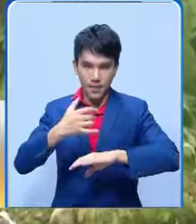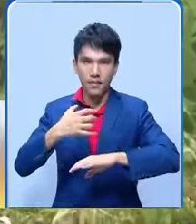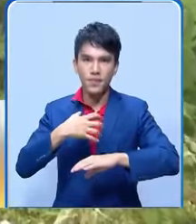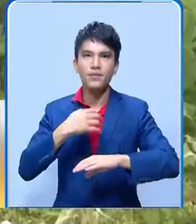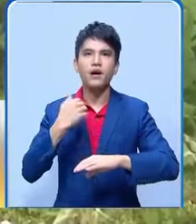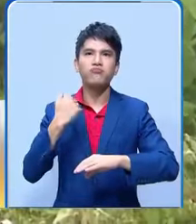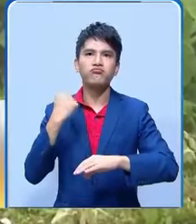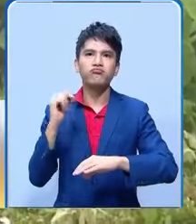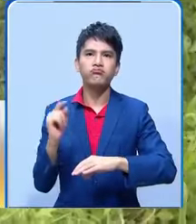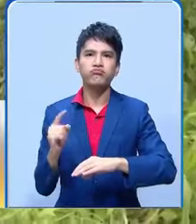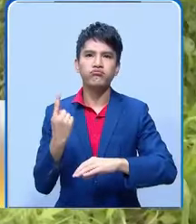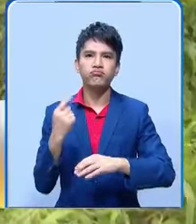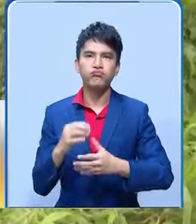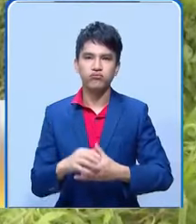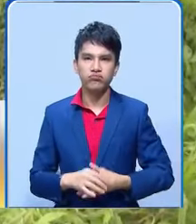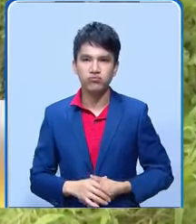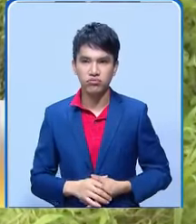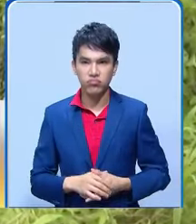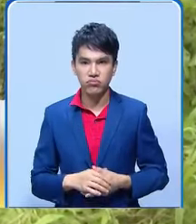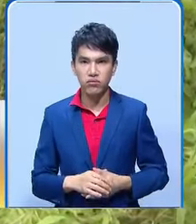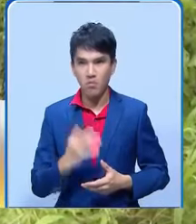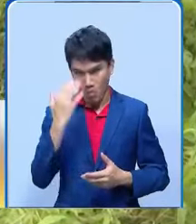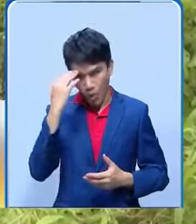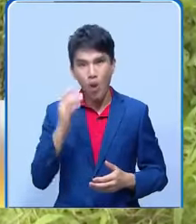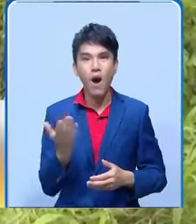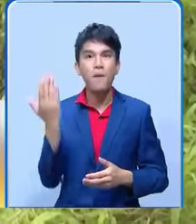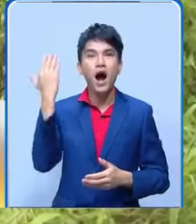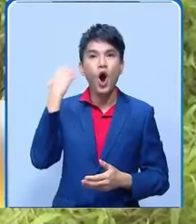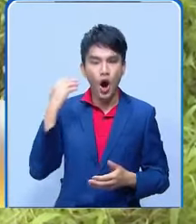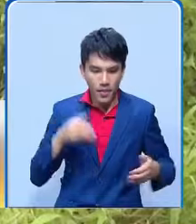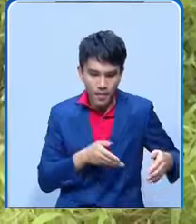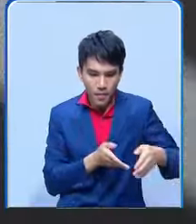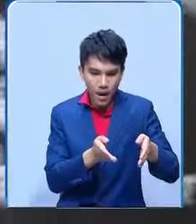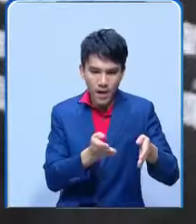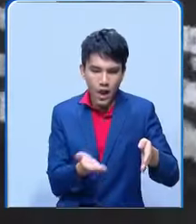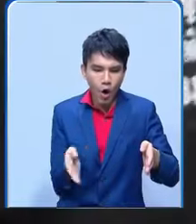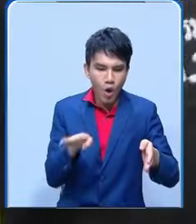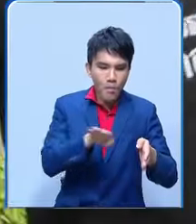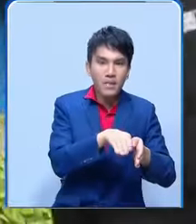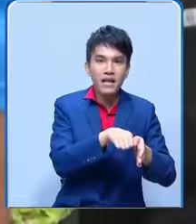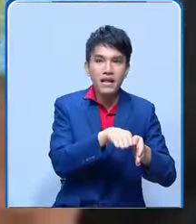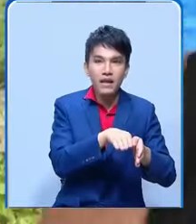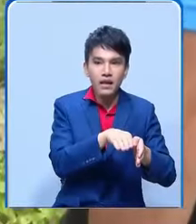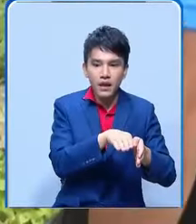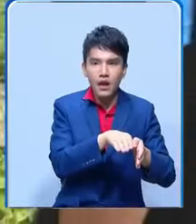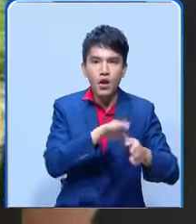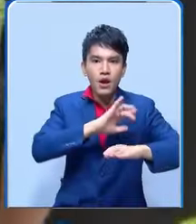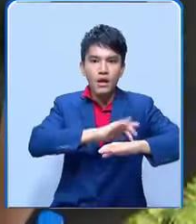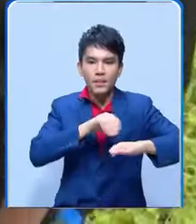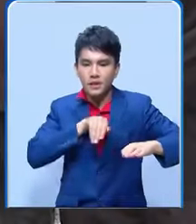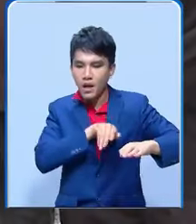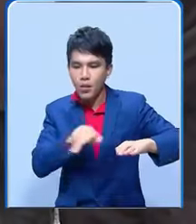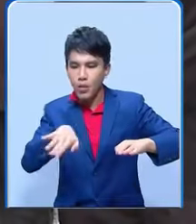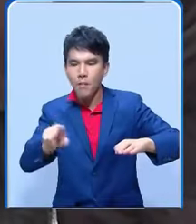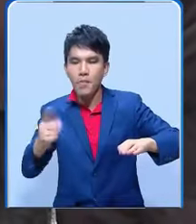างขึ้นมาใหม่เพื่อทดแทนนั่นเองนะคะซึ่งจากนี้จะประสานงานให้หน่วยงานที่เกี่ยวข้องเร่งดำเนินการตามกฎหมายค่ะ